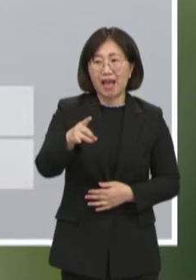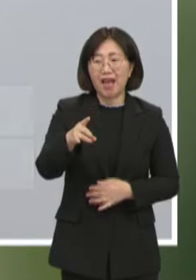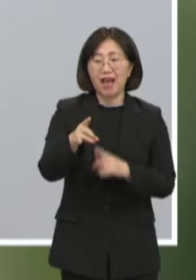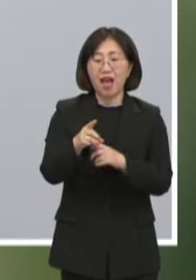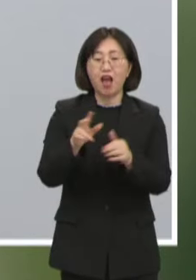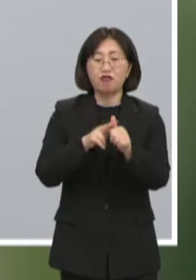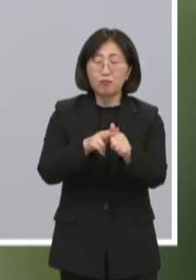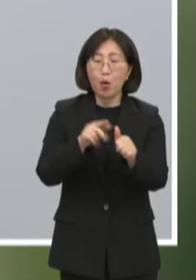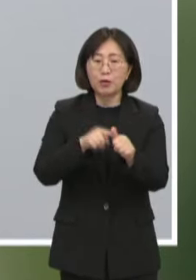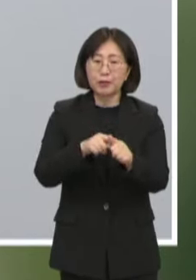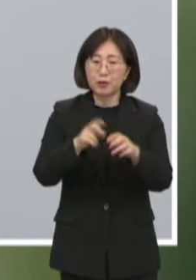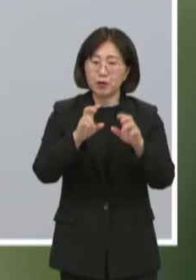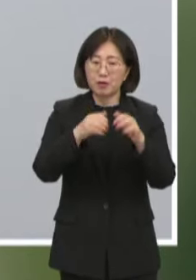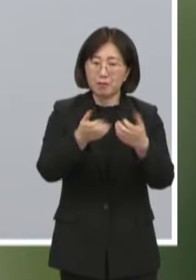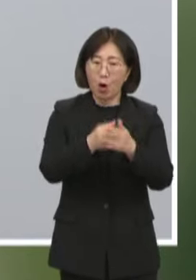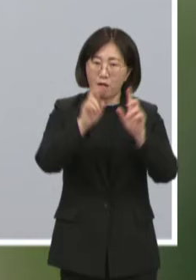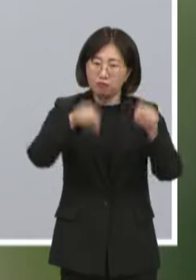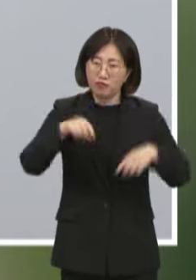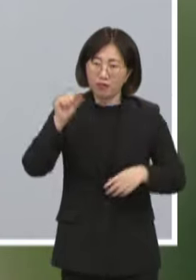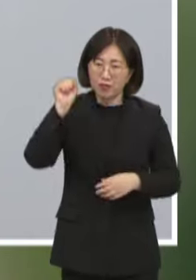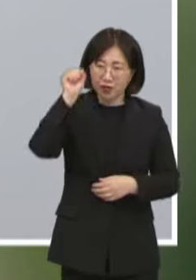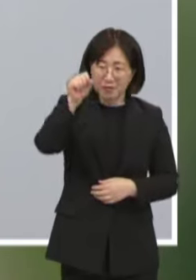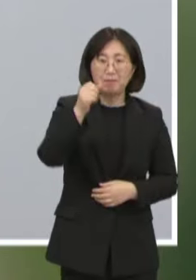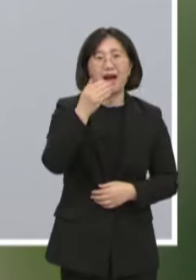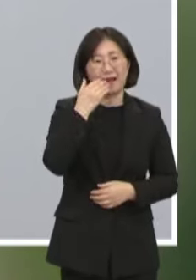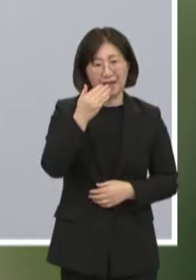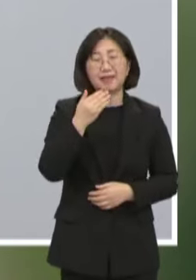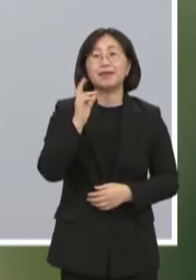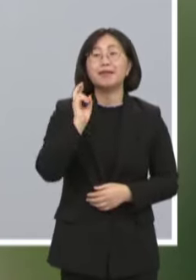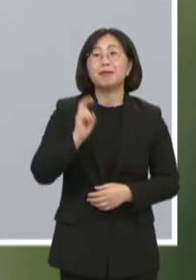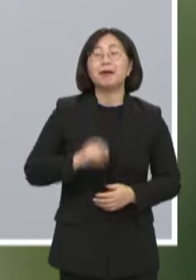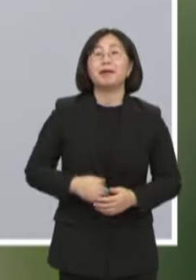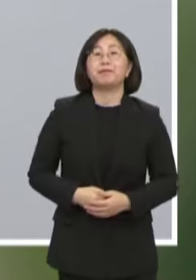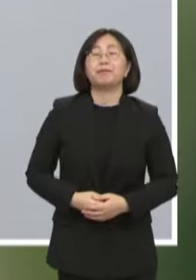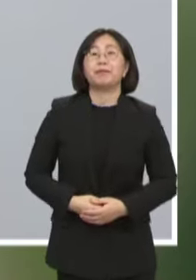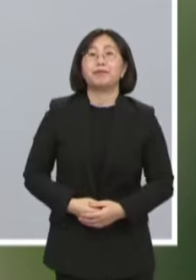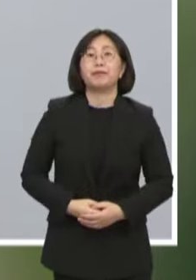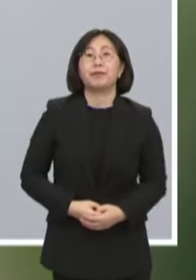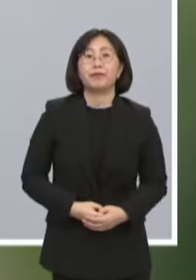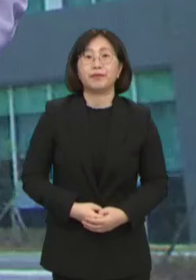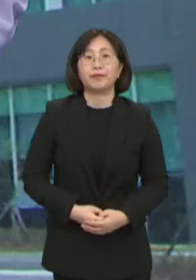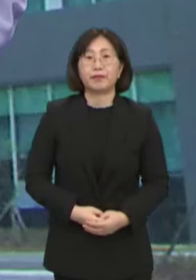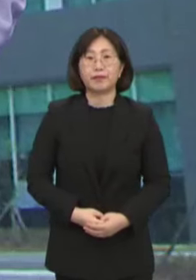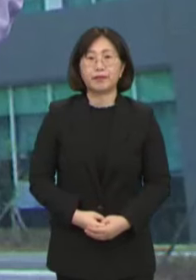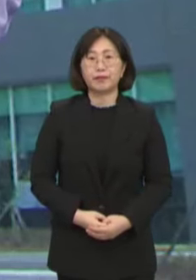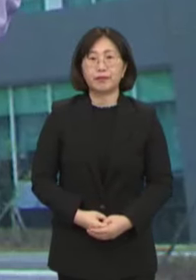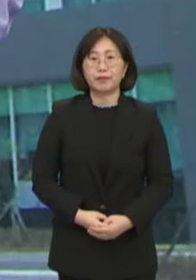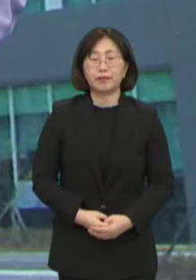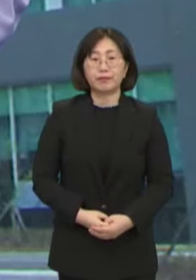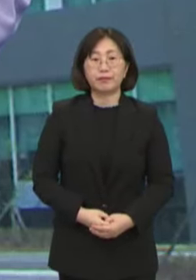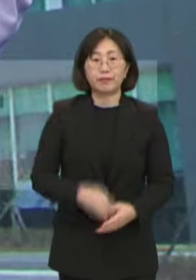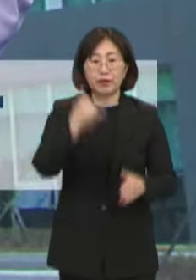세종갑 선거에 또 다른 변수가 될 전망입니다. TJB 김철진입니다.